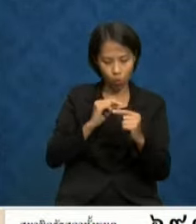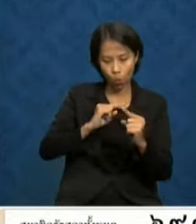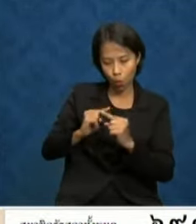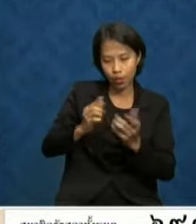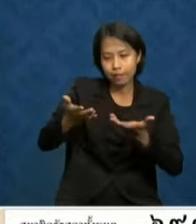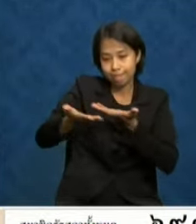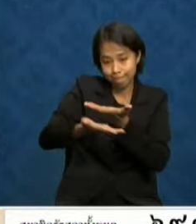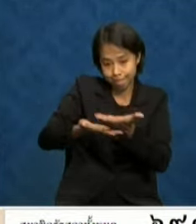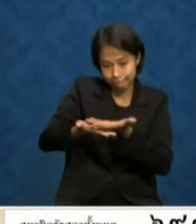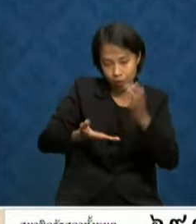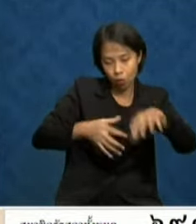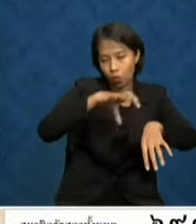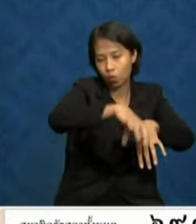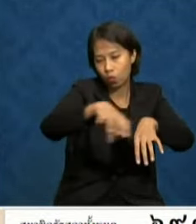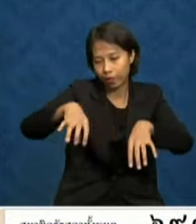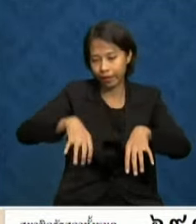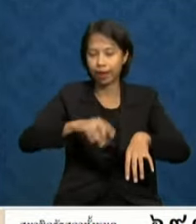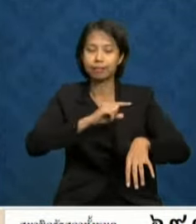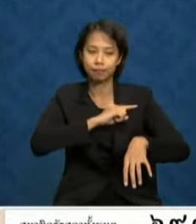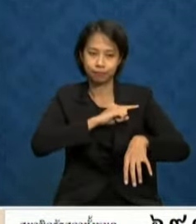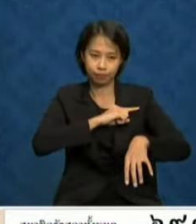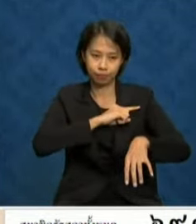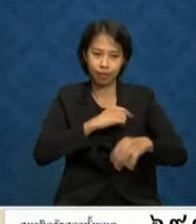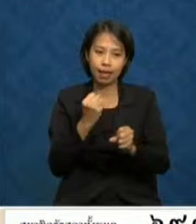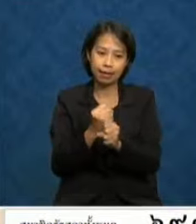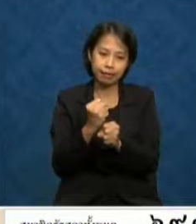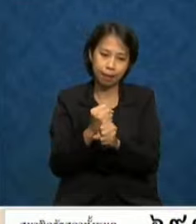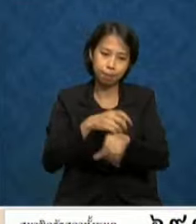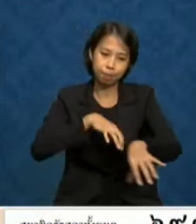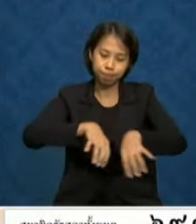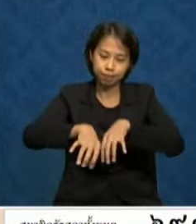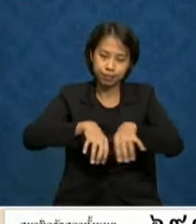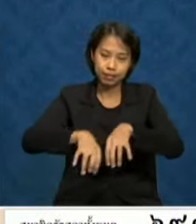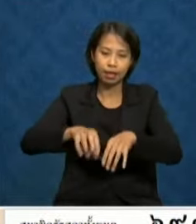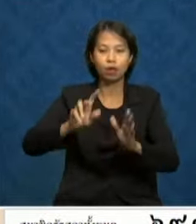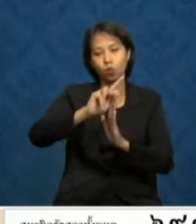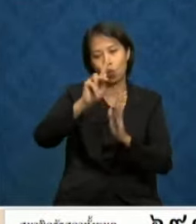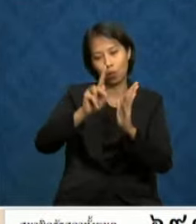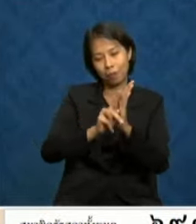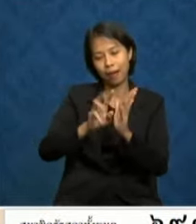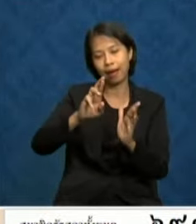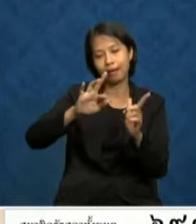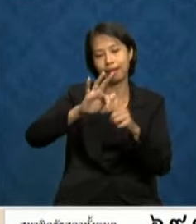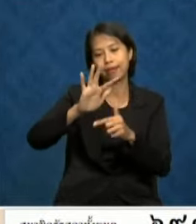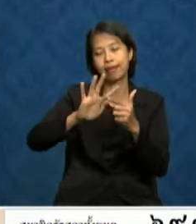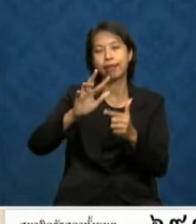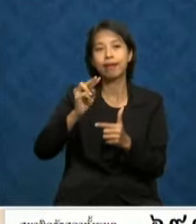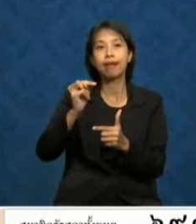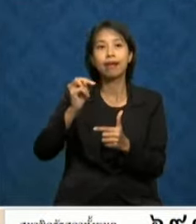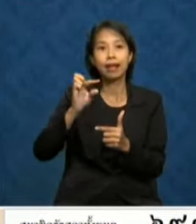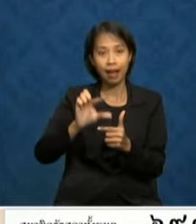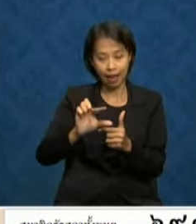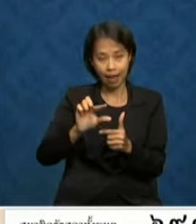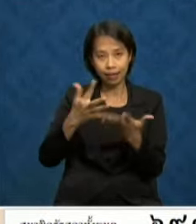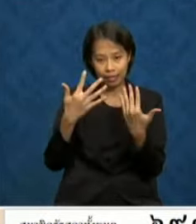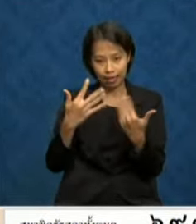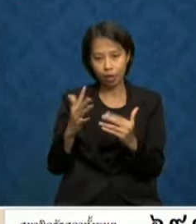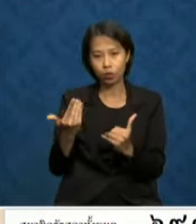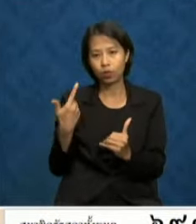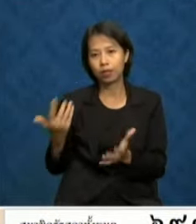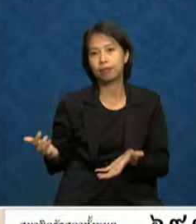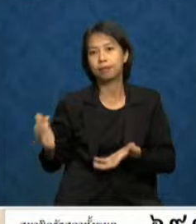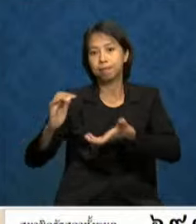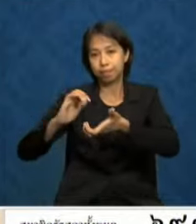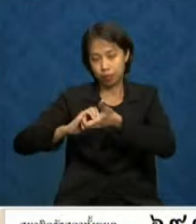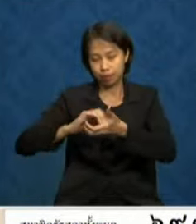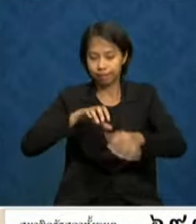กับหน่วยงานที่เกี่ยวข้องนะครับในการยกร่างกฎหมายนะครับรวมถึงร่วมมือกับองค์การบริหารก๊าซเรือนกระจ